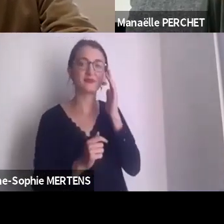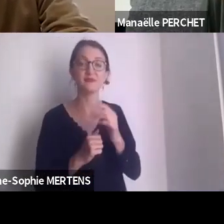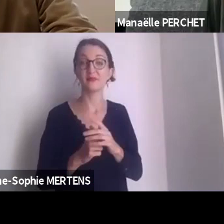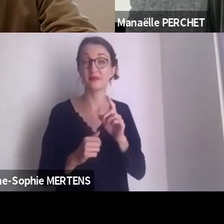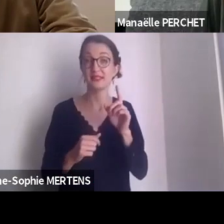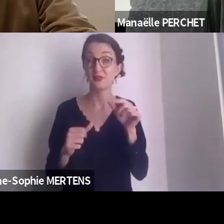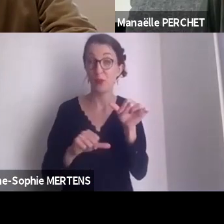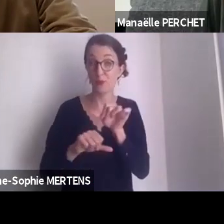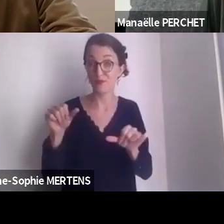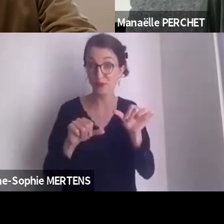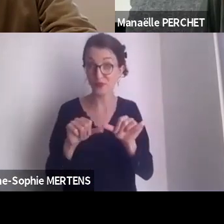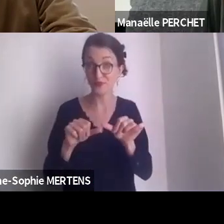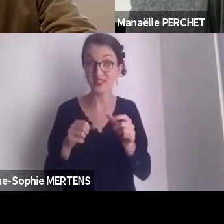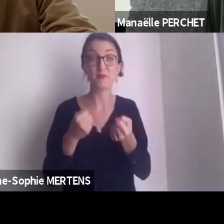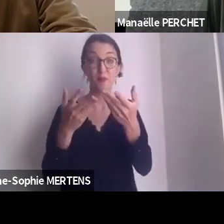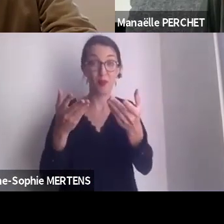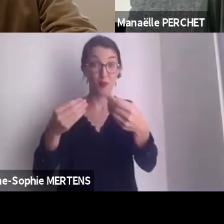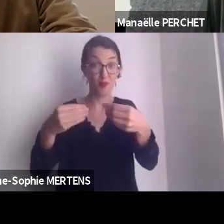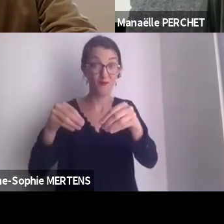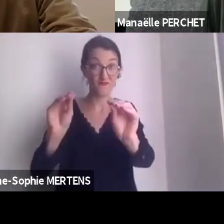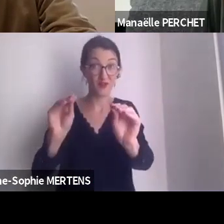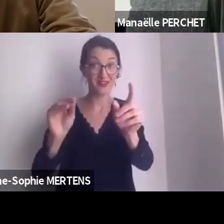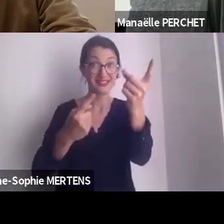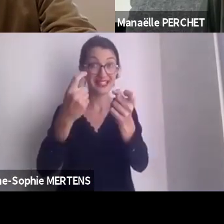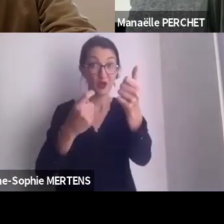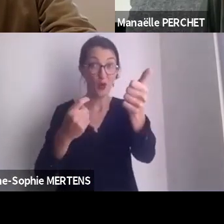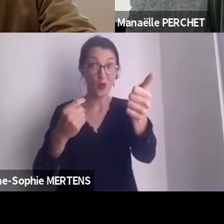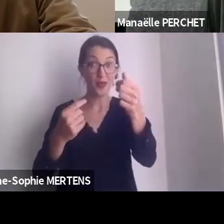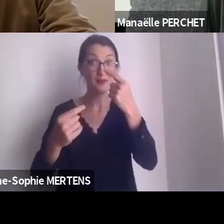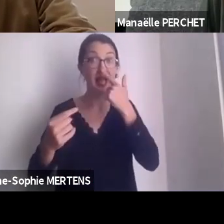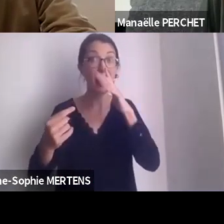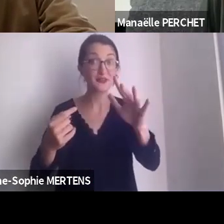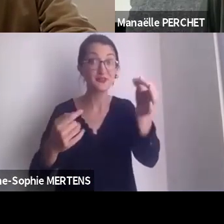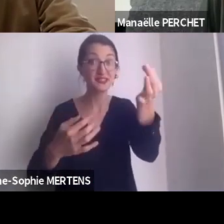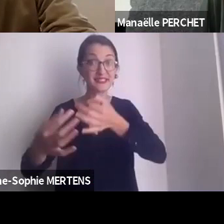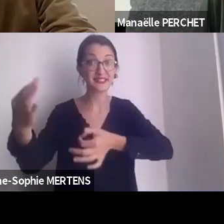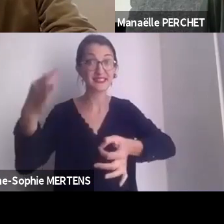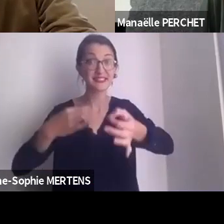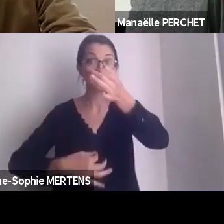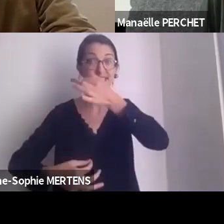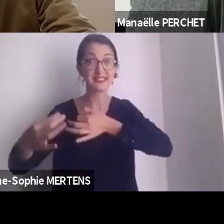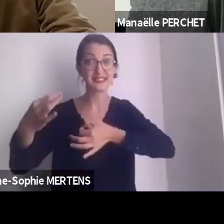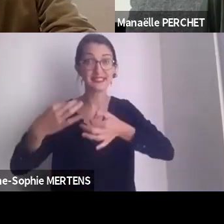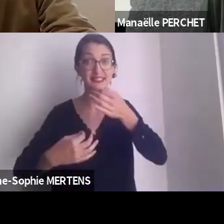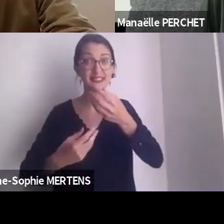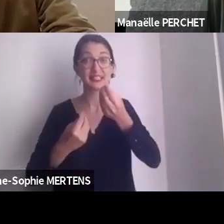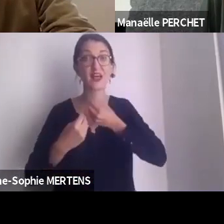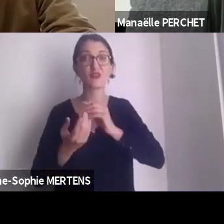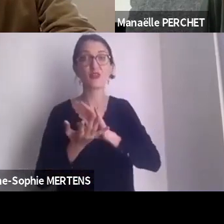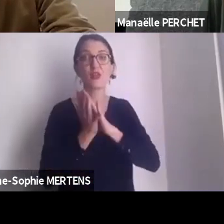sur le marché, on va avoir des retours clients, et ces retours clients, ils vont permettre d'améliorer le produit au fur et à mesure. Donc, c'est cette fameuse boucle vertueuse.